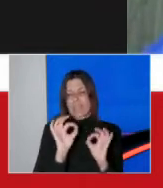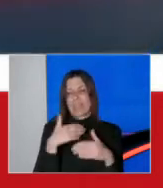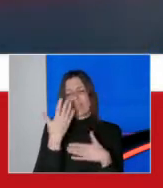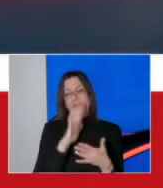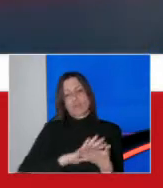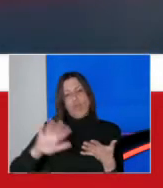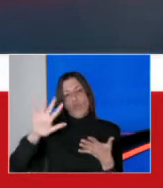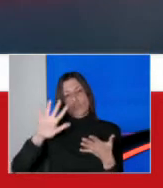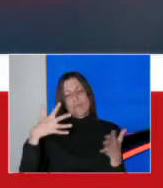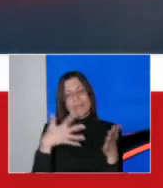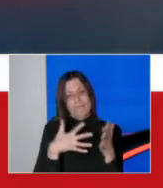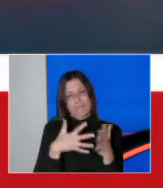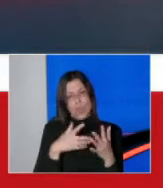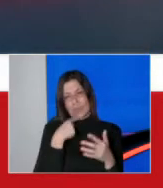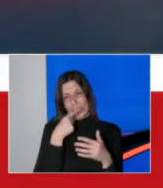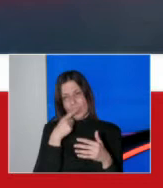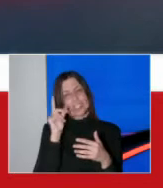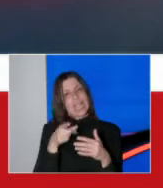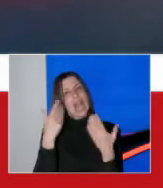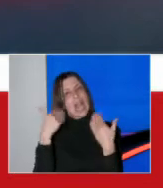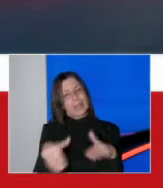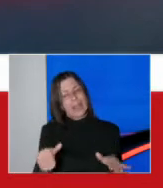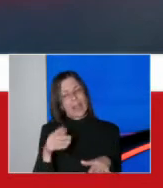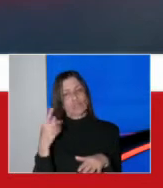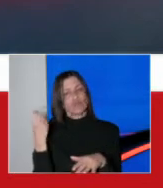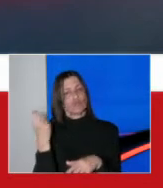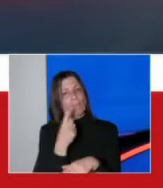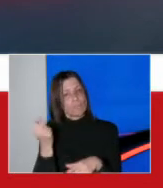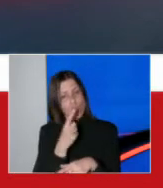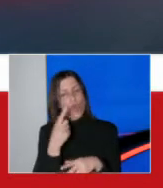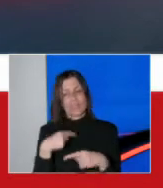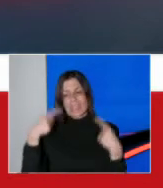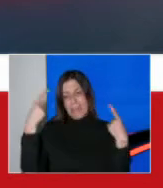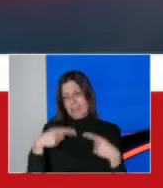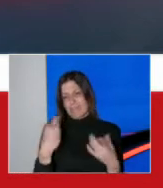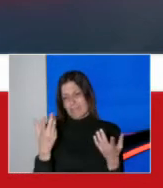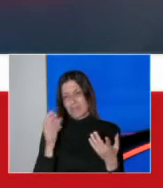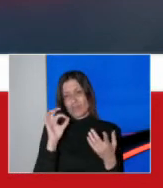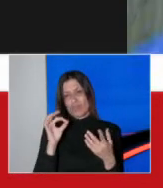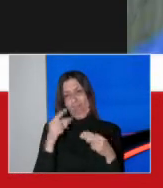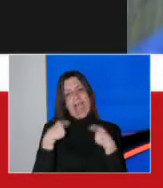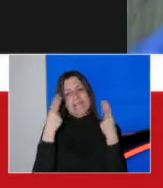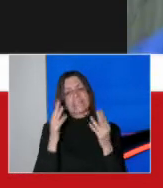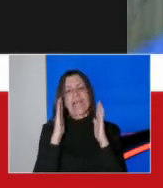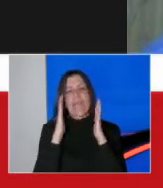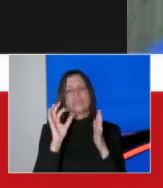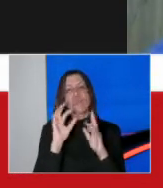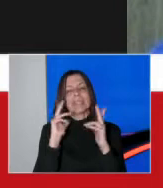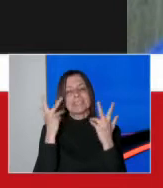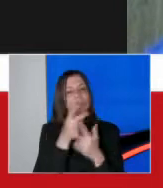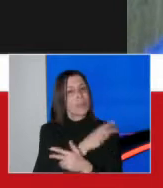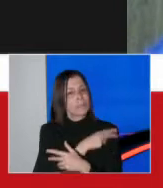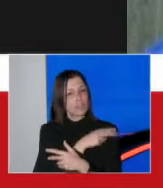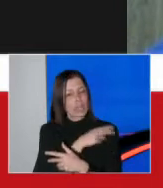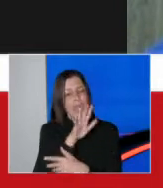לבדוק את הטענות. הוא היה צריך להגביל את זה בשבועות, בימים ספורים, כדי להחזיר את האמון של הציבור במשטרה